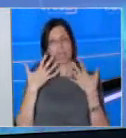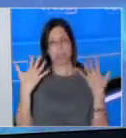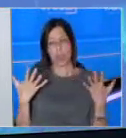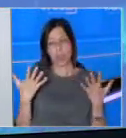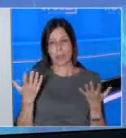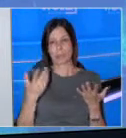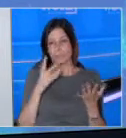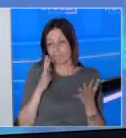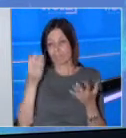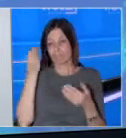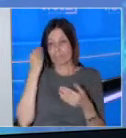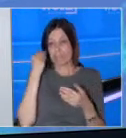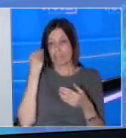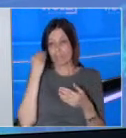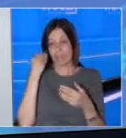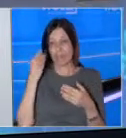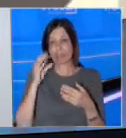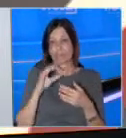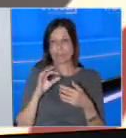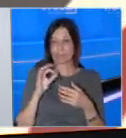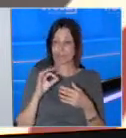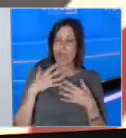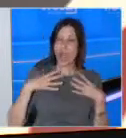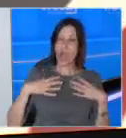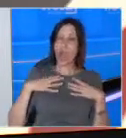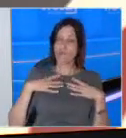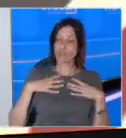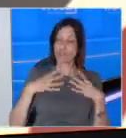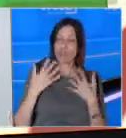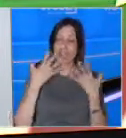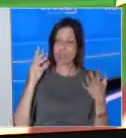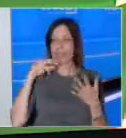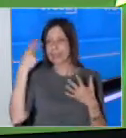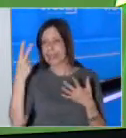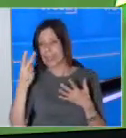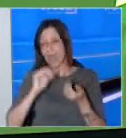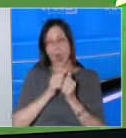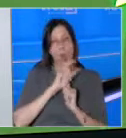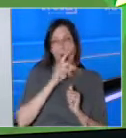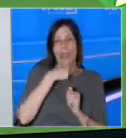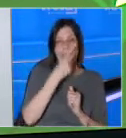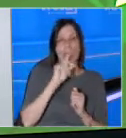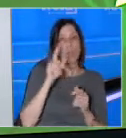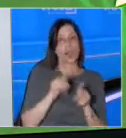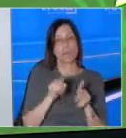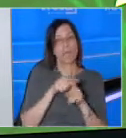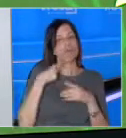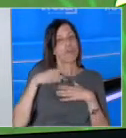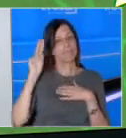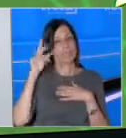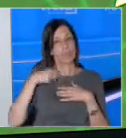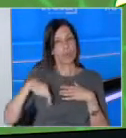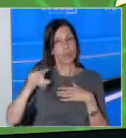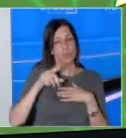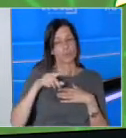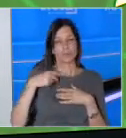האם בית הספר לחגים, בית הספר לחופש הגדול, יהיה או לא יהיה, כמו שהבטיחו לנו? מיד נהיה עם בני ביטון.